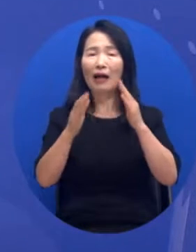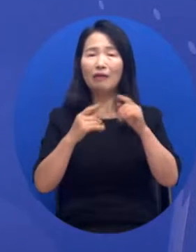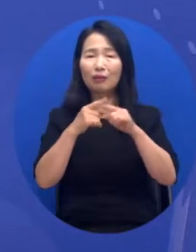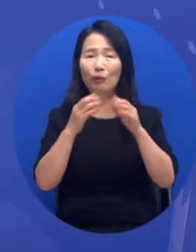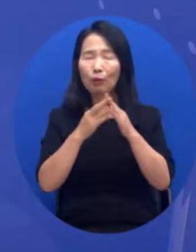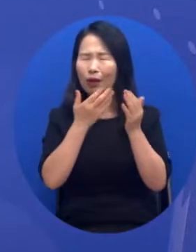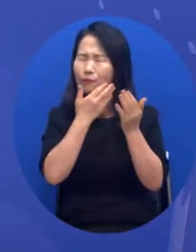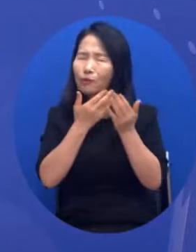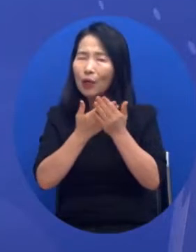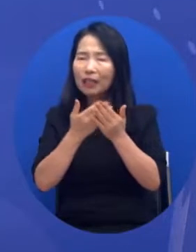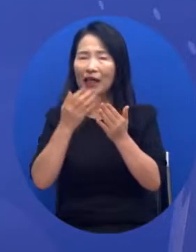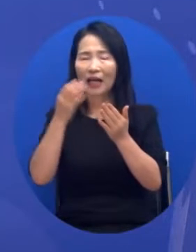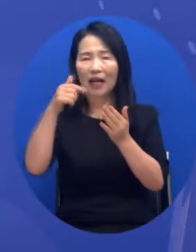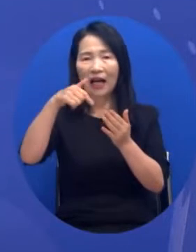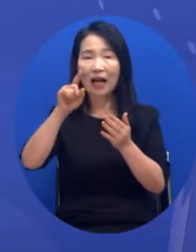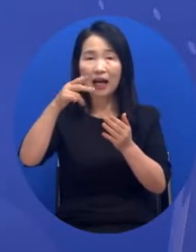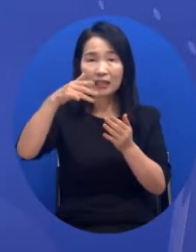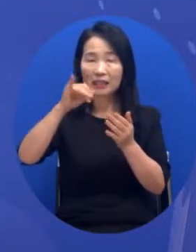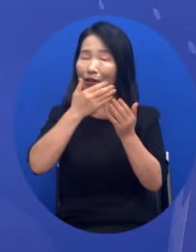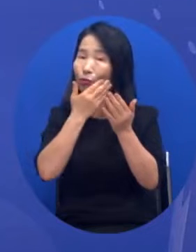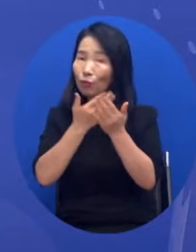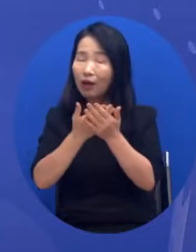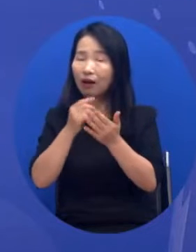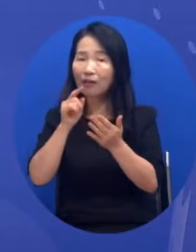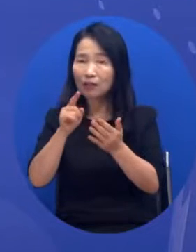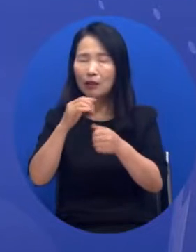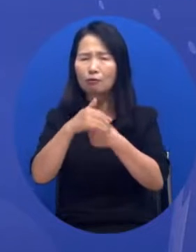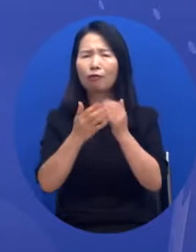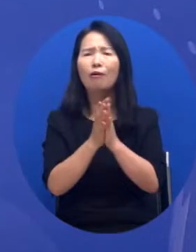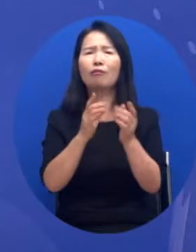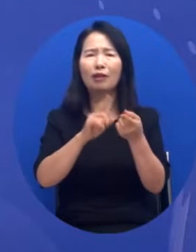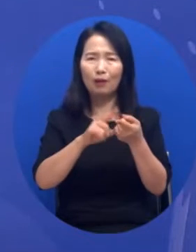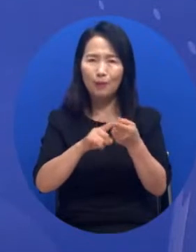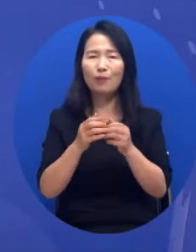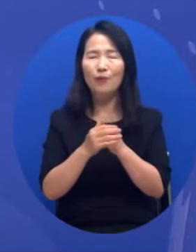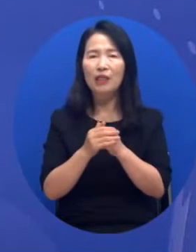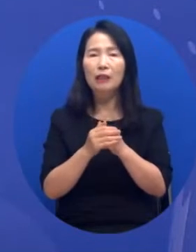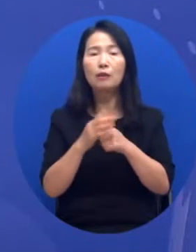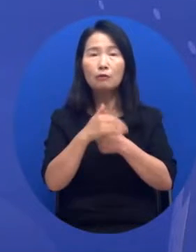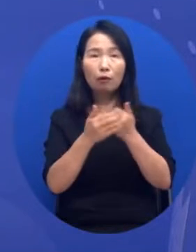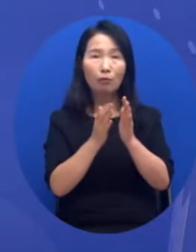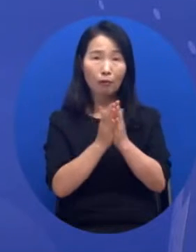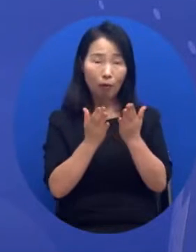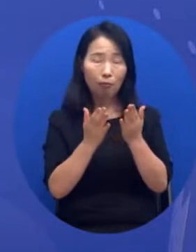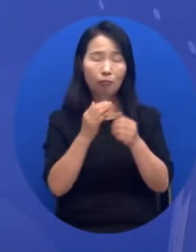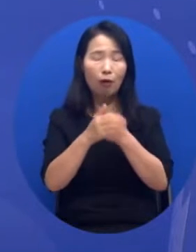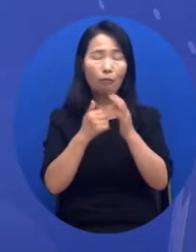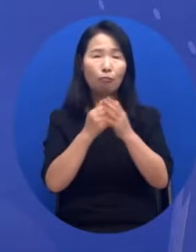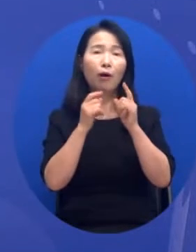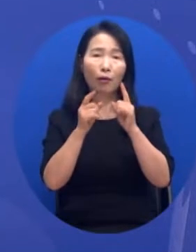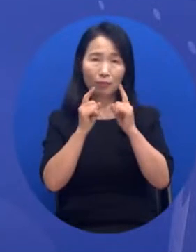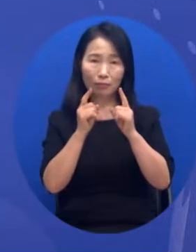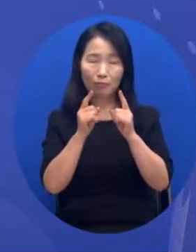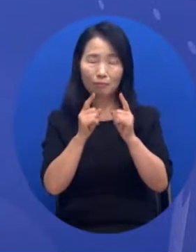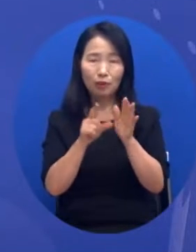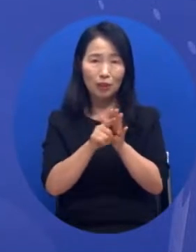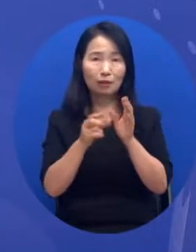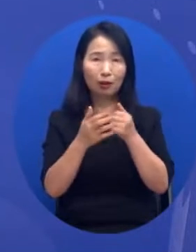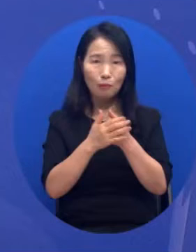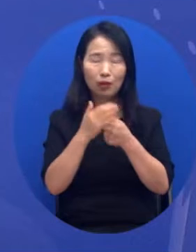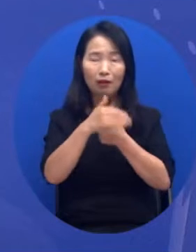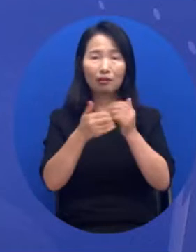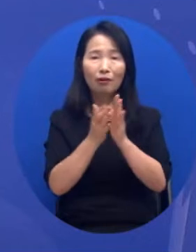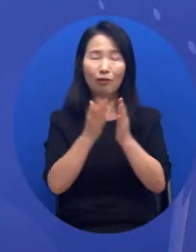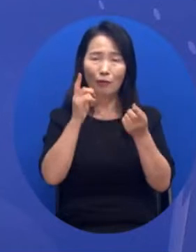가치는 성경대로입니다. 성경이 하나님 말씀이라고 믿기 때문에 네. 성경대로 해보자 이렇게 하는